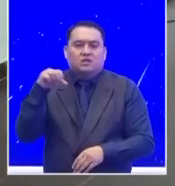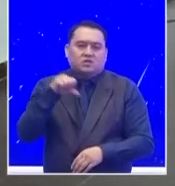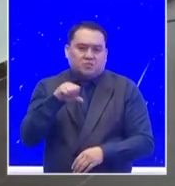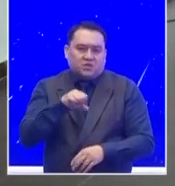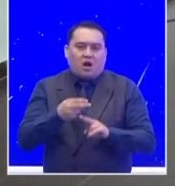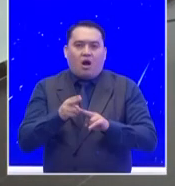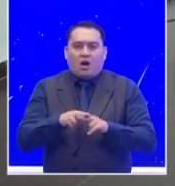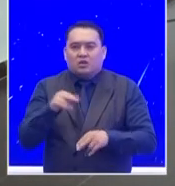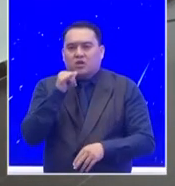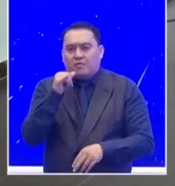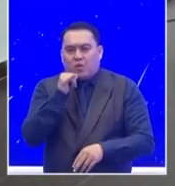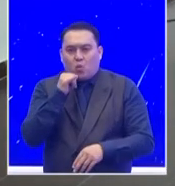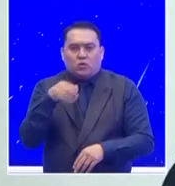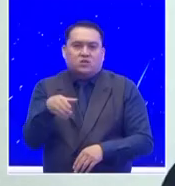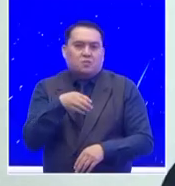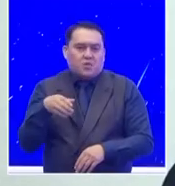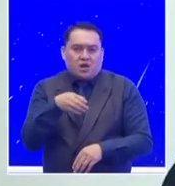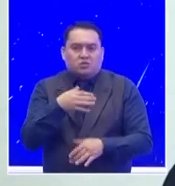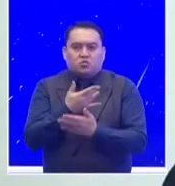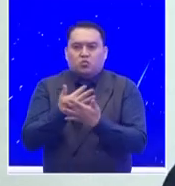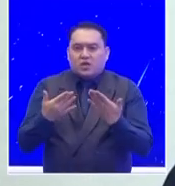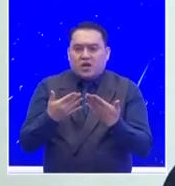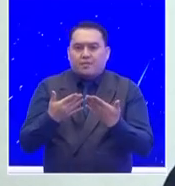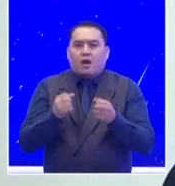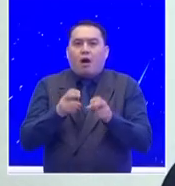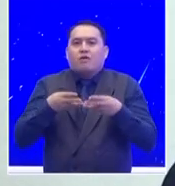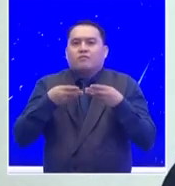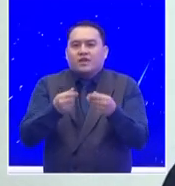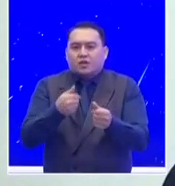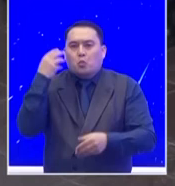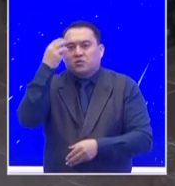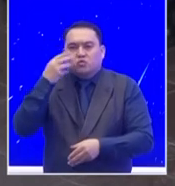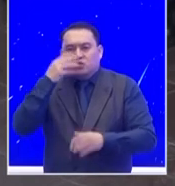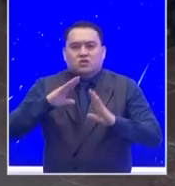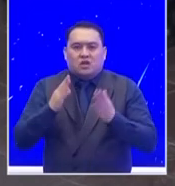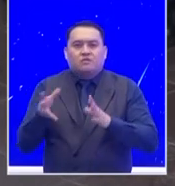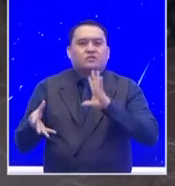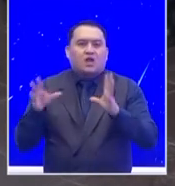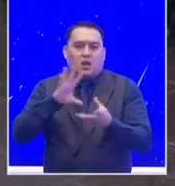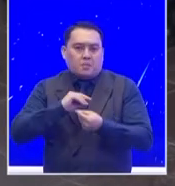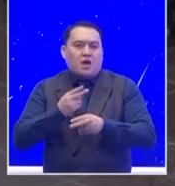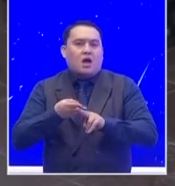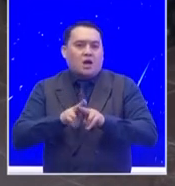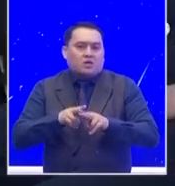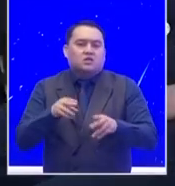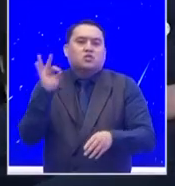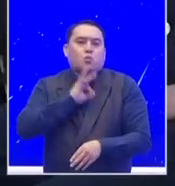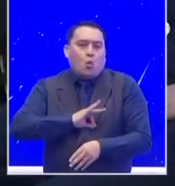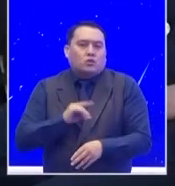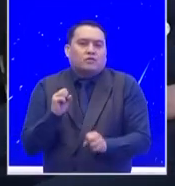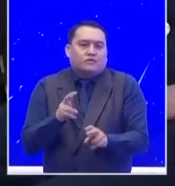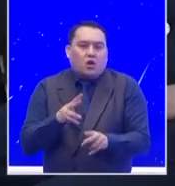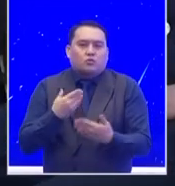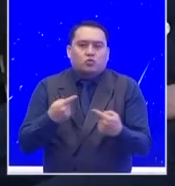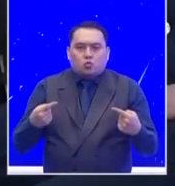напитков, табачных изделий и дурманящих веществ. И как они влияют на психическое состояние в целом. Если